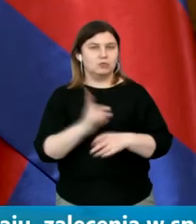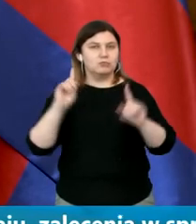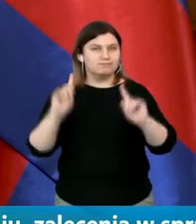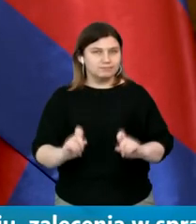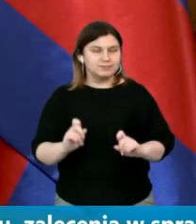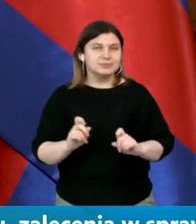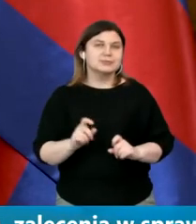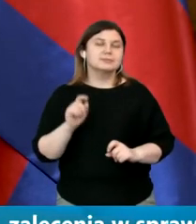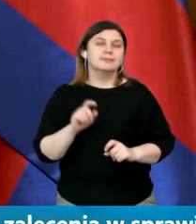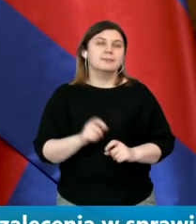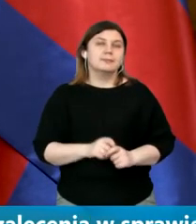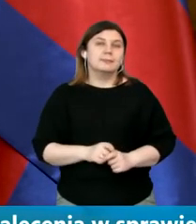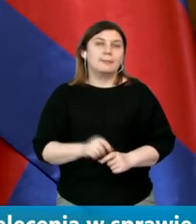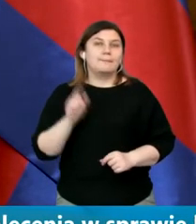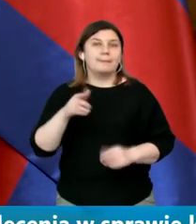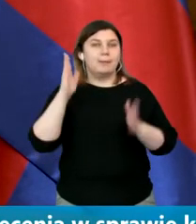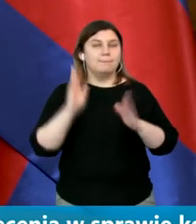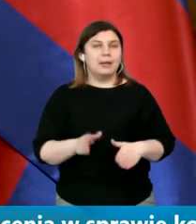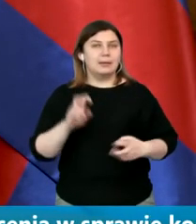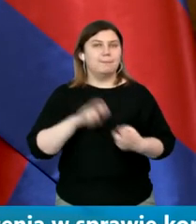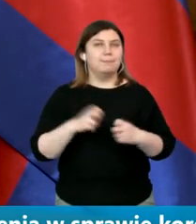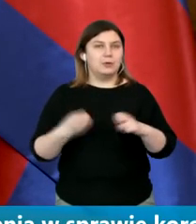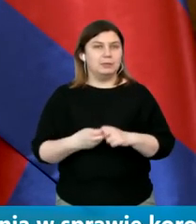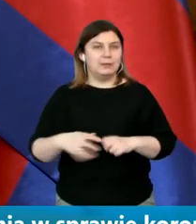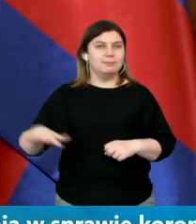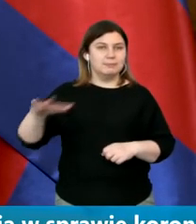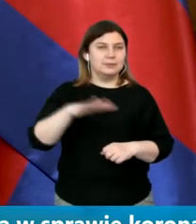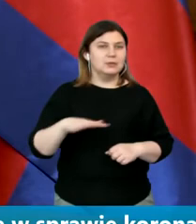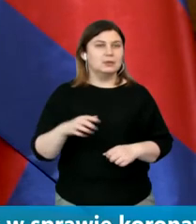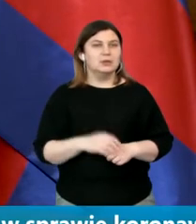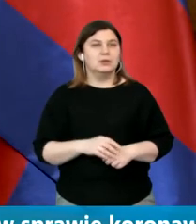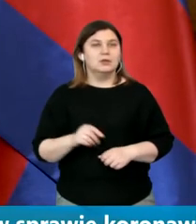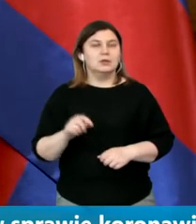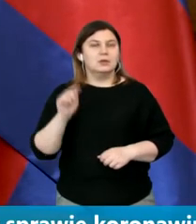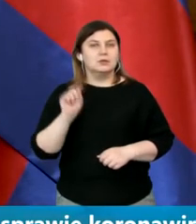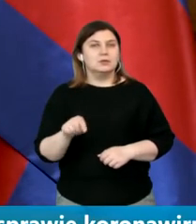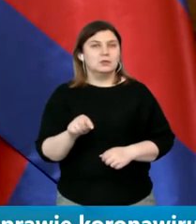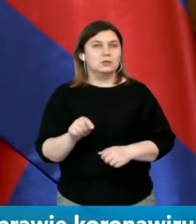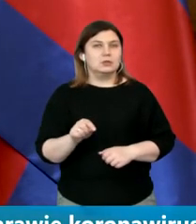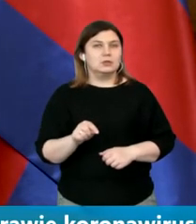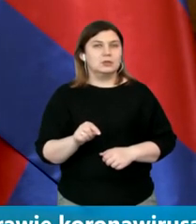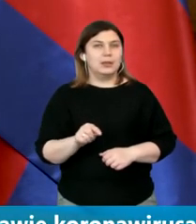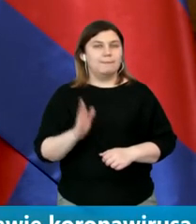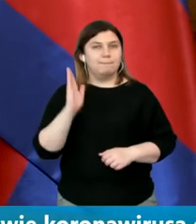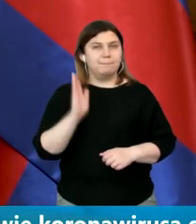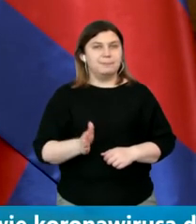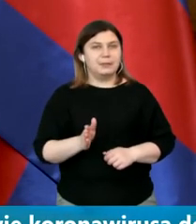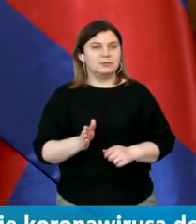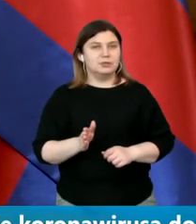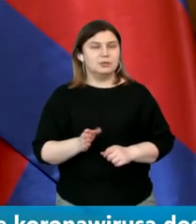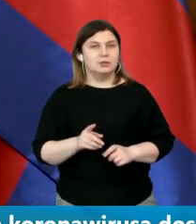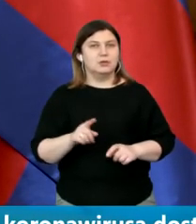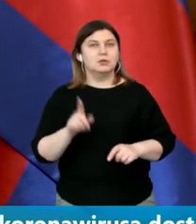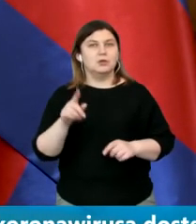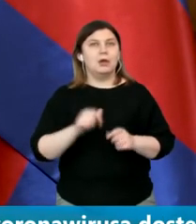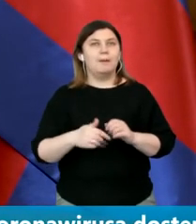będzie niosło określone problemy. Ta operacja potrwa no, znacznie